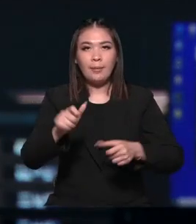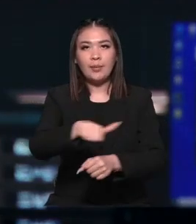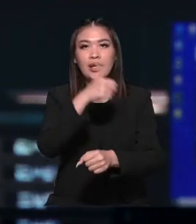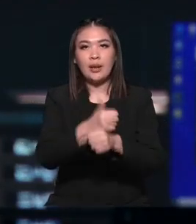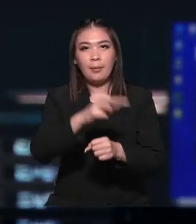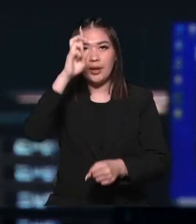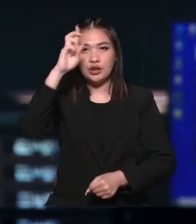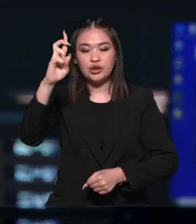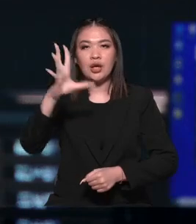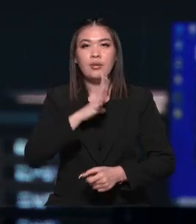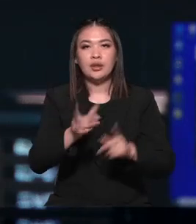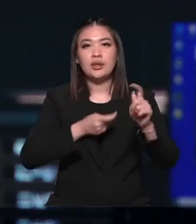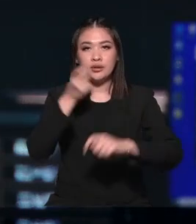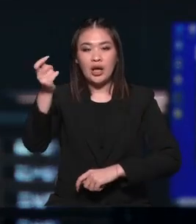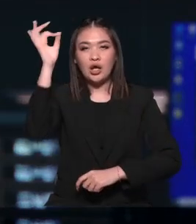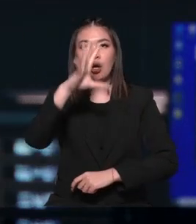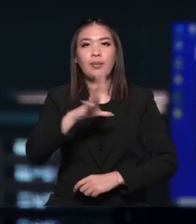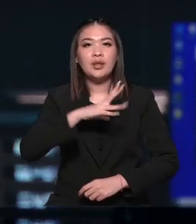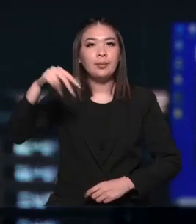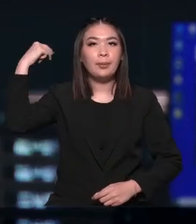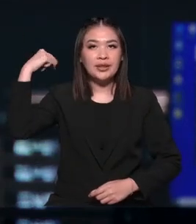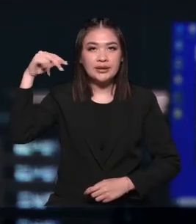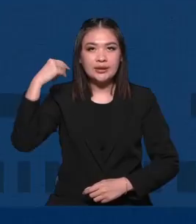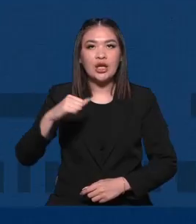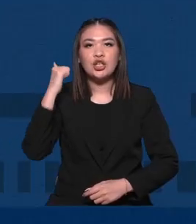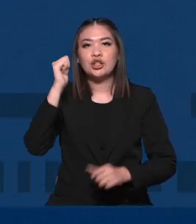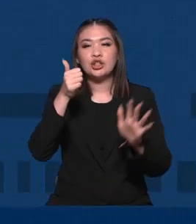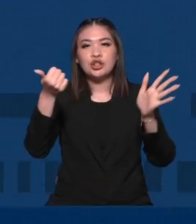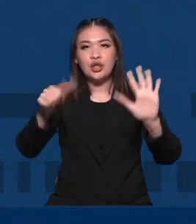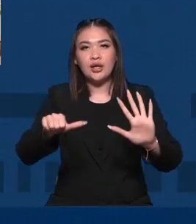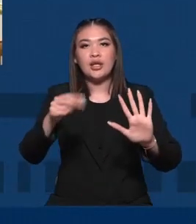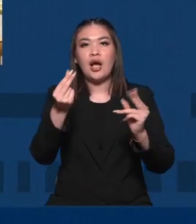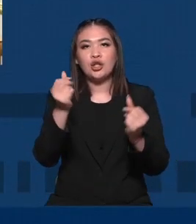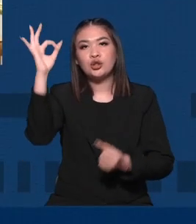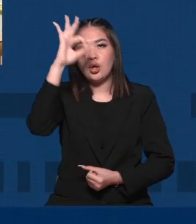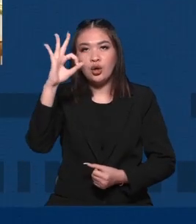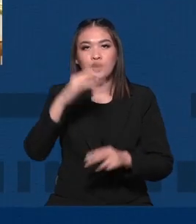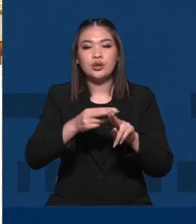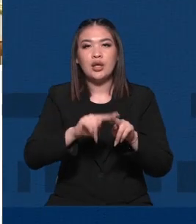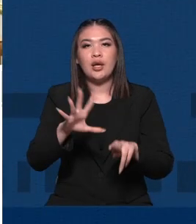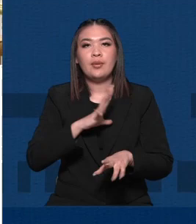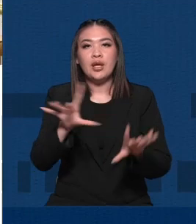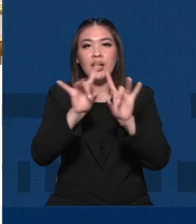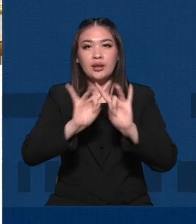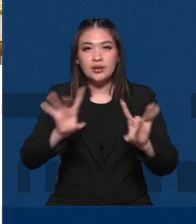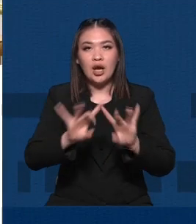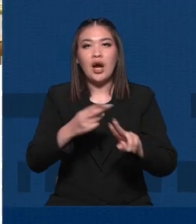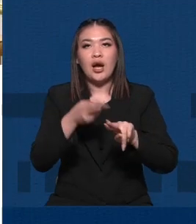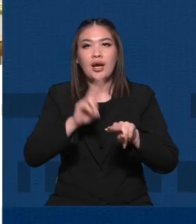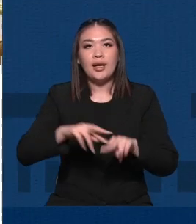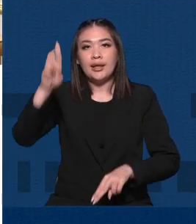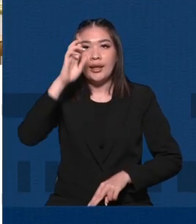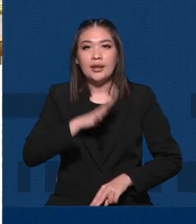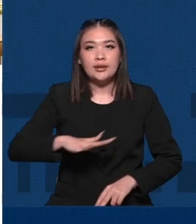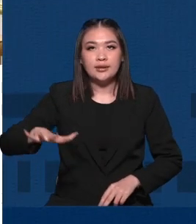баяндап берді. Тимур Сүлейменов президентке жарты жылда жүргізген ақша несие саясаты туралы есеп берді. Айтуынша, елде